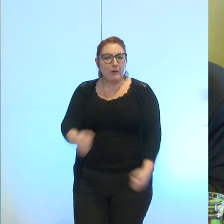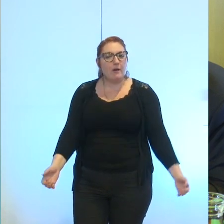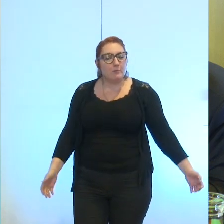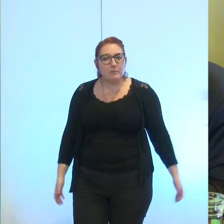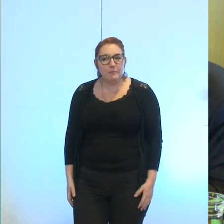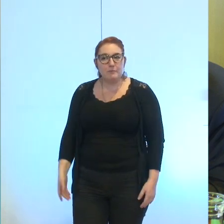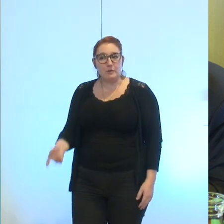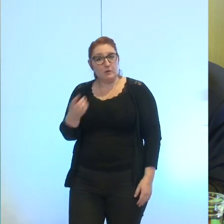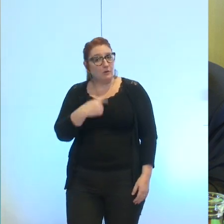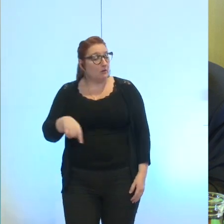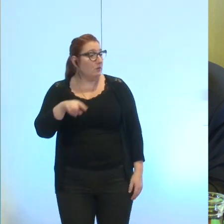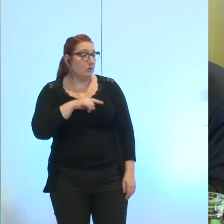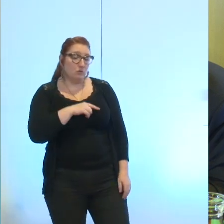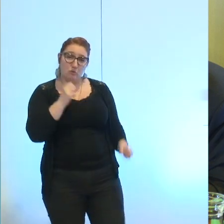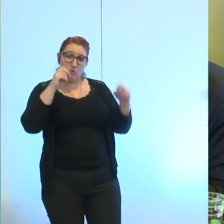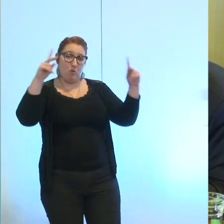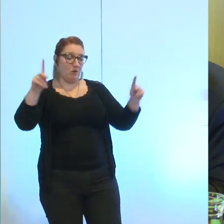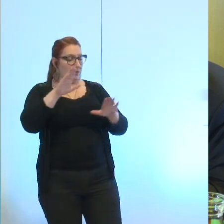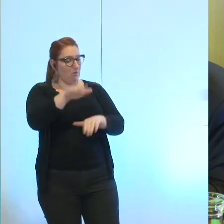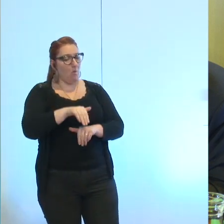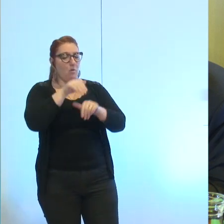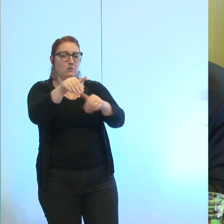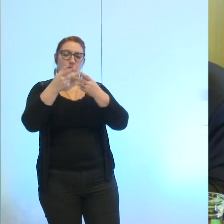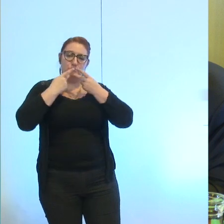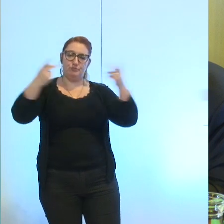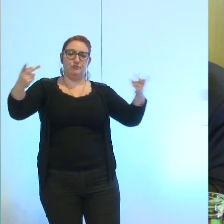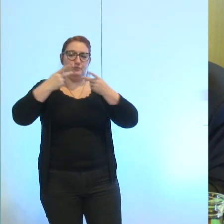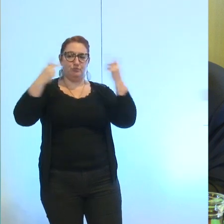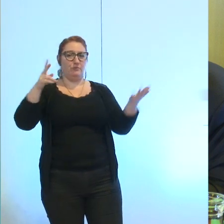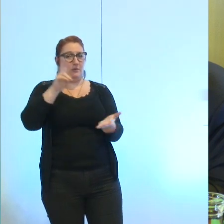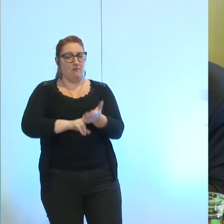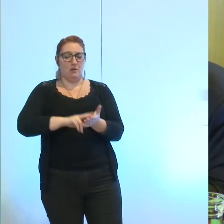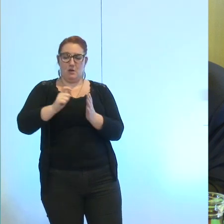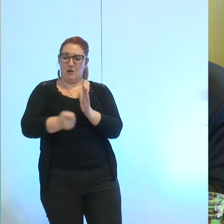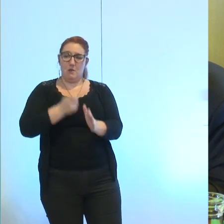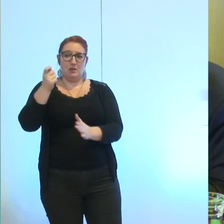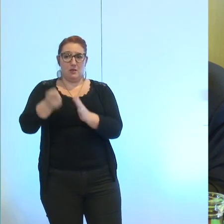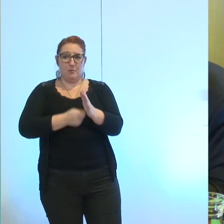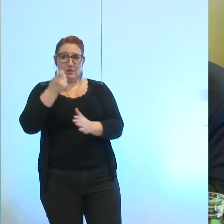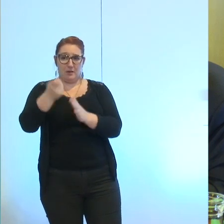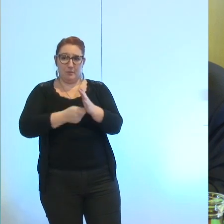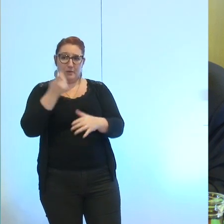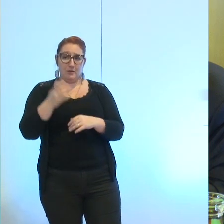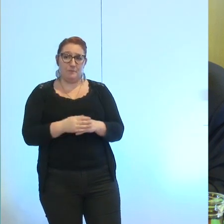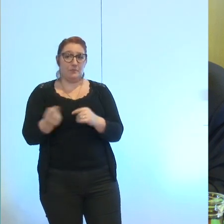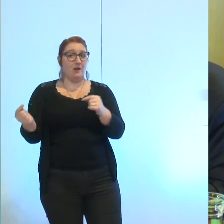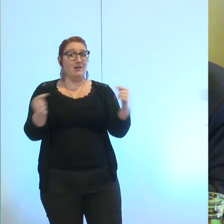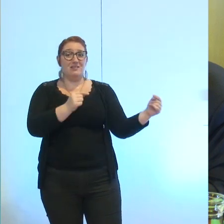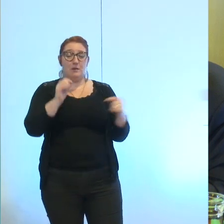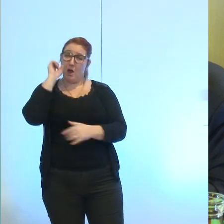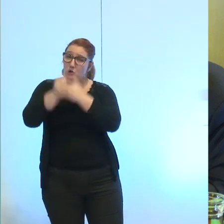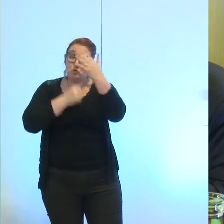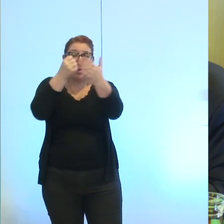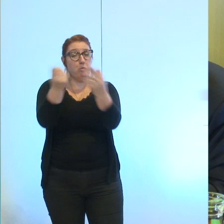côté ici on continuera à dire la vérité à la répéter autant de fois qu'il le faudra s'il faut prolonger les les les débats toute la